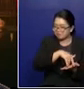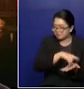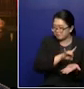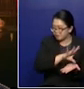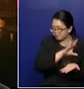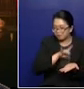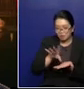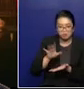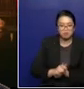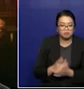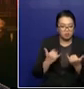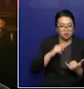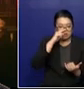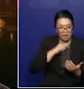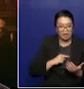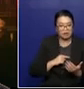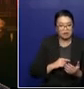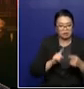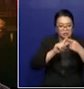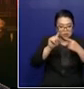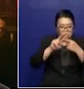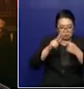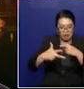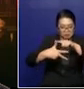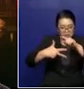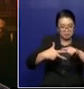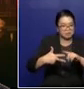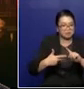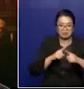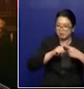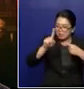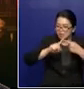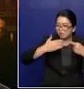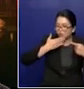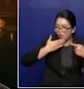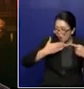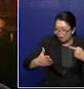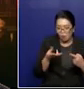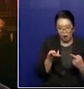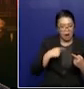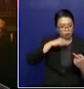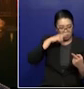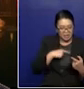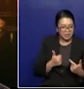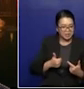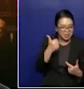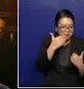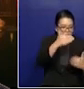สูญเสียตกอันดับ1ใน3ซึ่งเราครองที่1มาเกือบตลอดกาลฮะผมถามว่ามันเกิดอะ